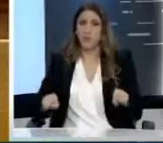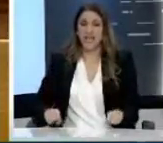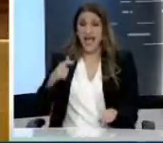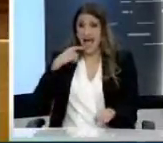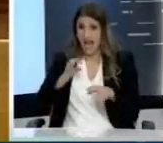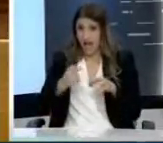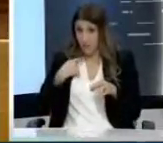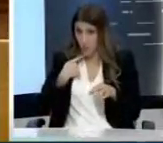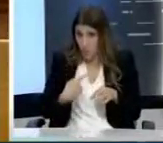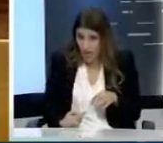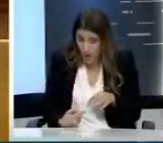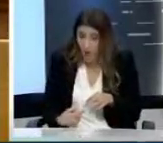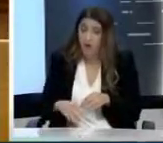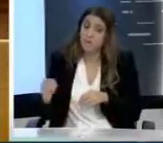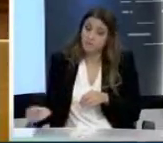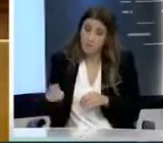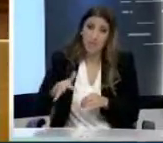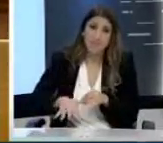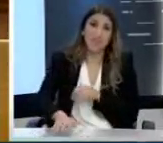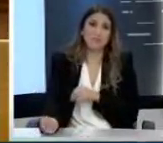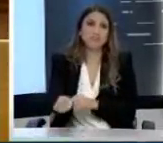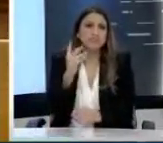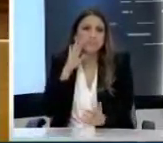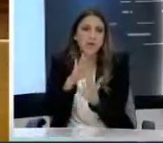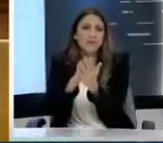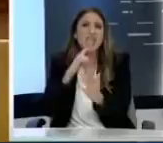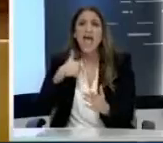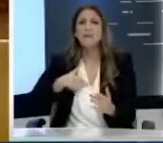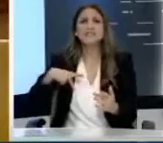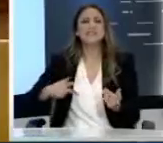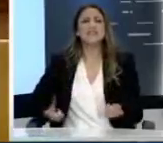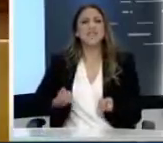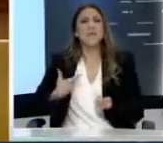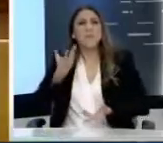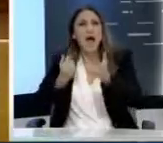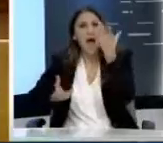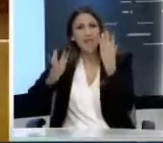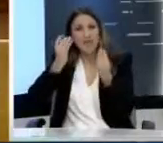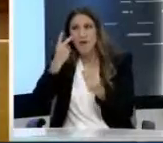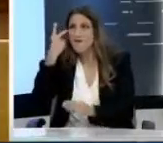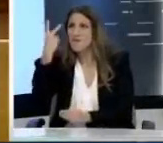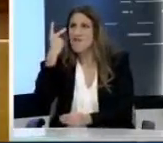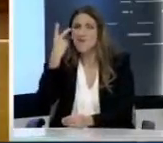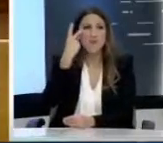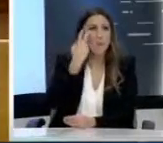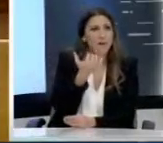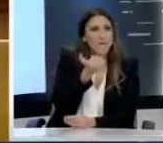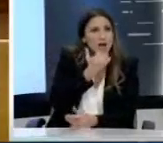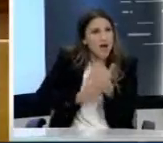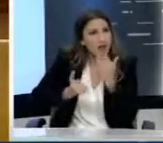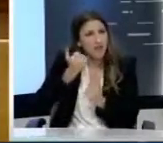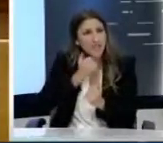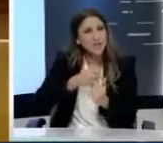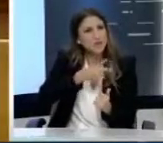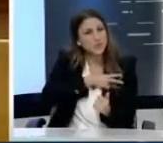μπροστά σας με οποιαδήποτε στρατηγική. Και αυτό που κάνει ο ΣΥΡΙΖΑ είναι να μαθαίνει και από αυτά που έχει κάνει σωστά και αυτά